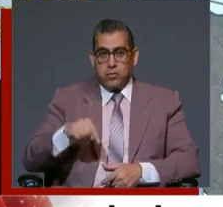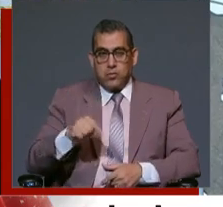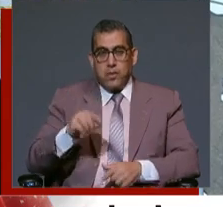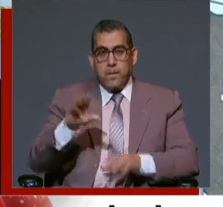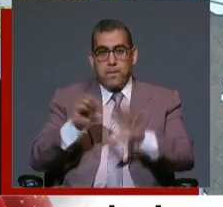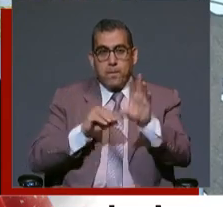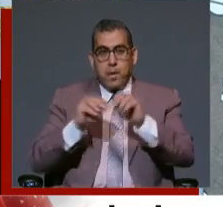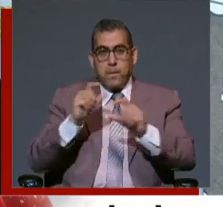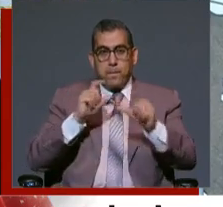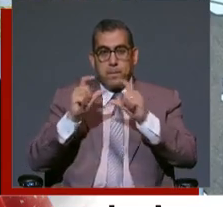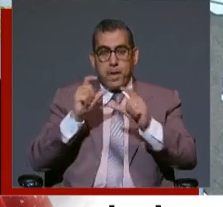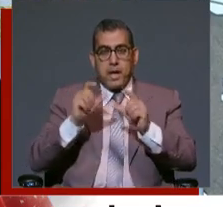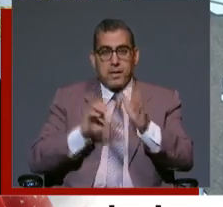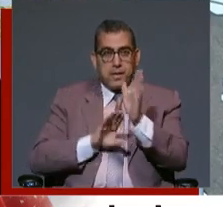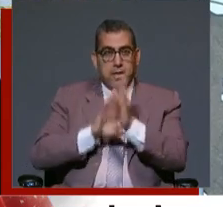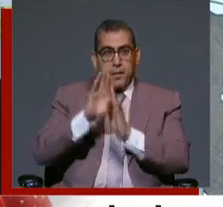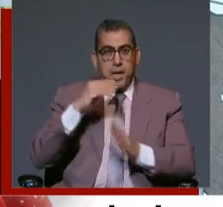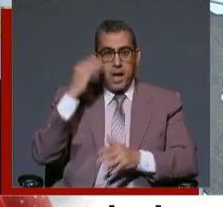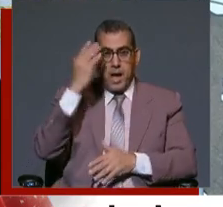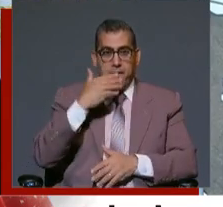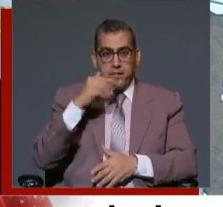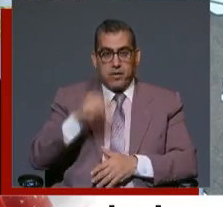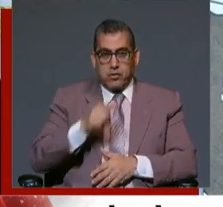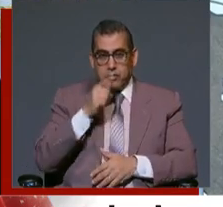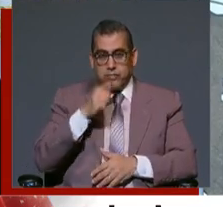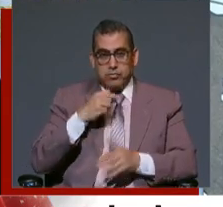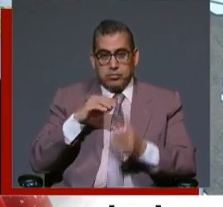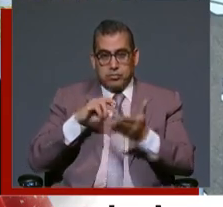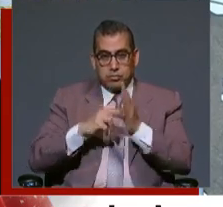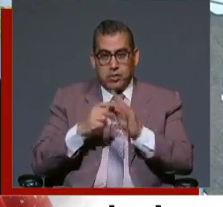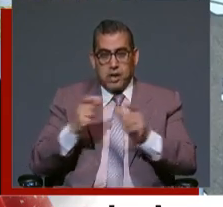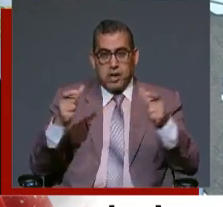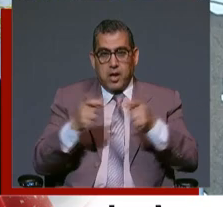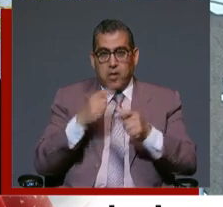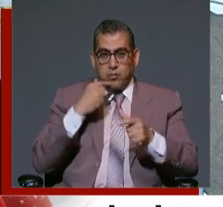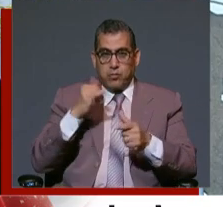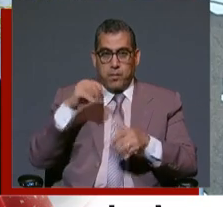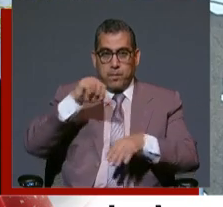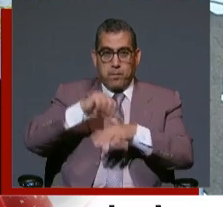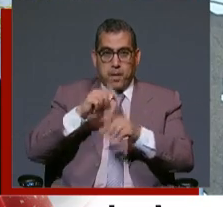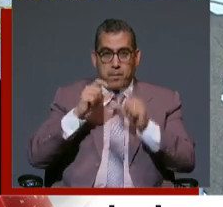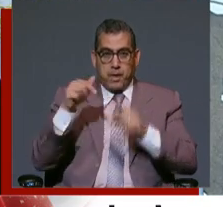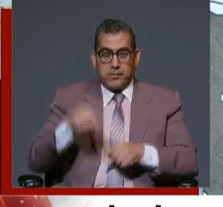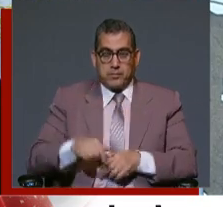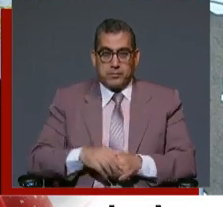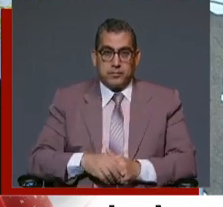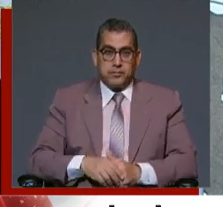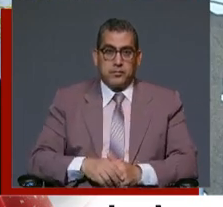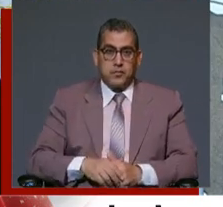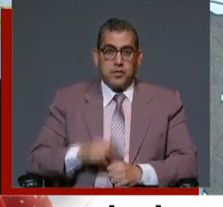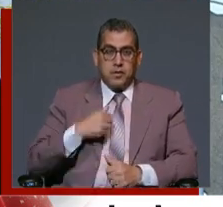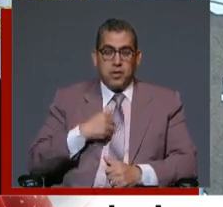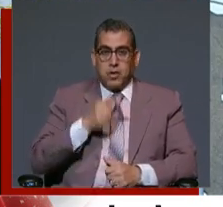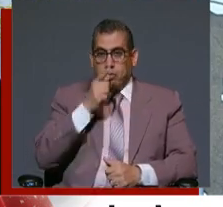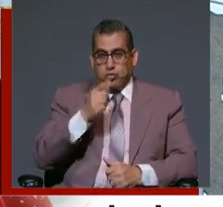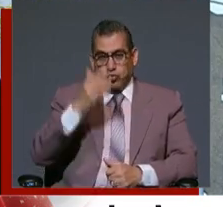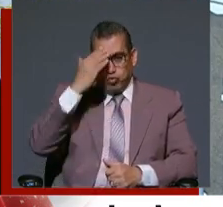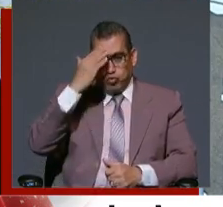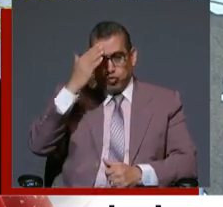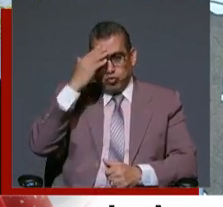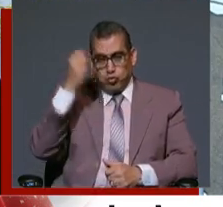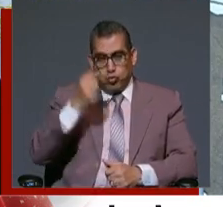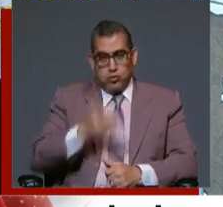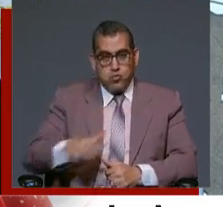بنك التنمية الإفريقي واجتماع محافظي البنوك المركزية. سيد الرئيس، أود أن أشكركم